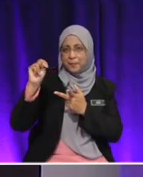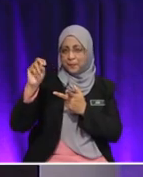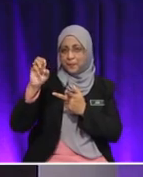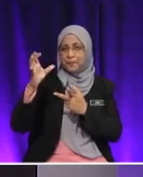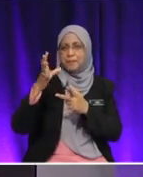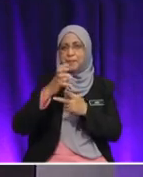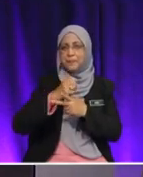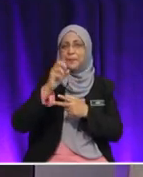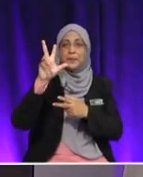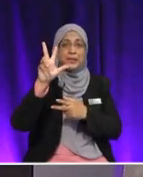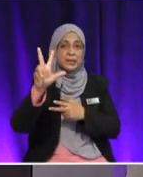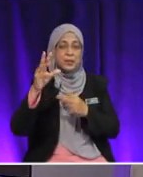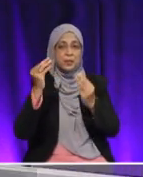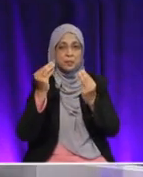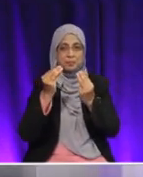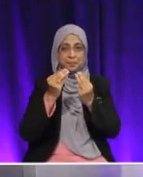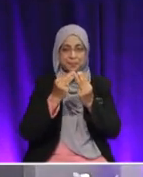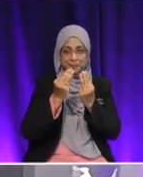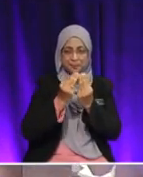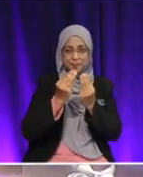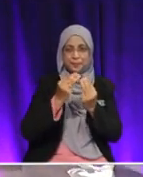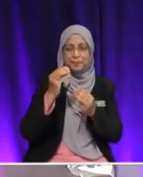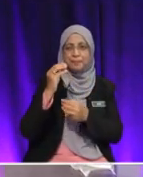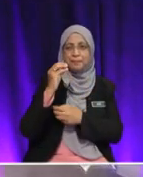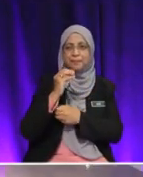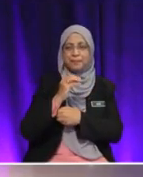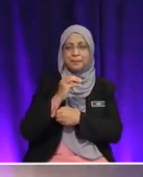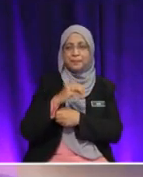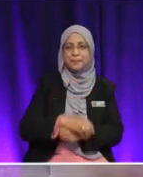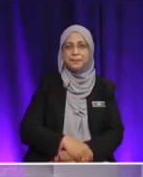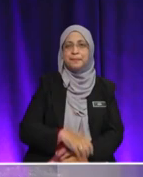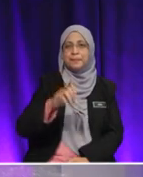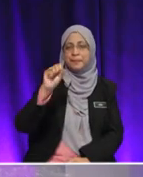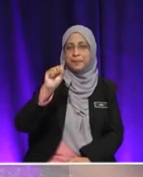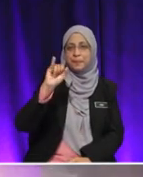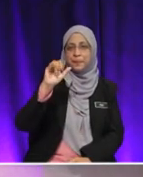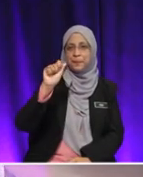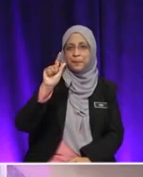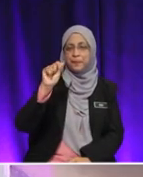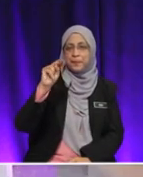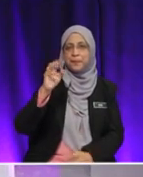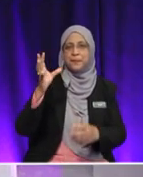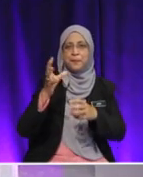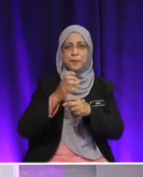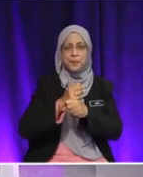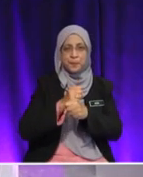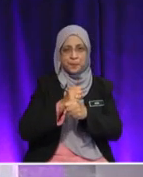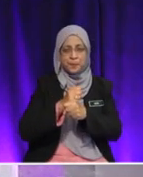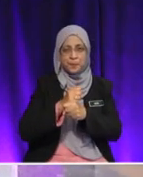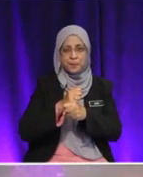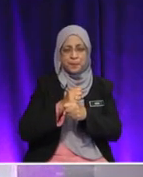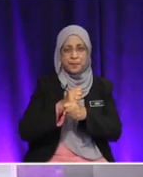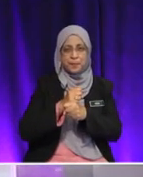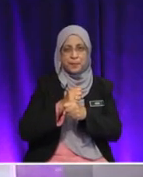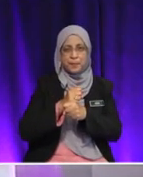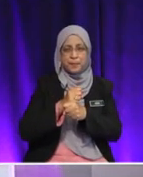123 tanya-tanya catering dan yang terakhir pula saleni dapat duit 3